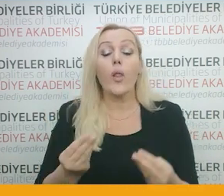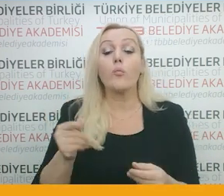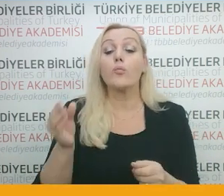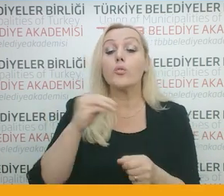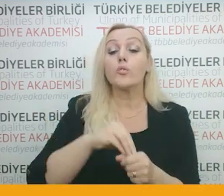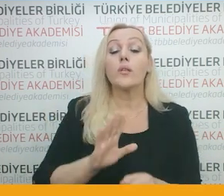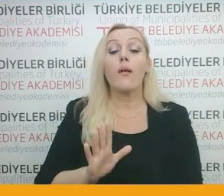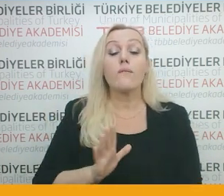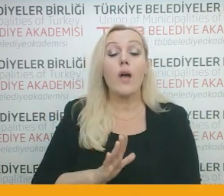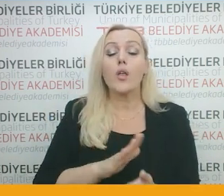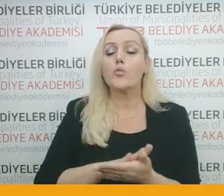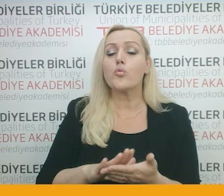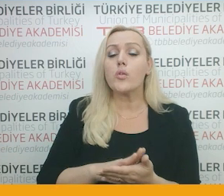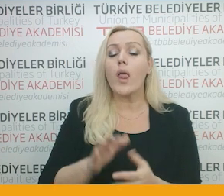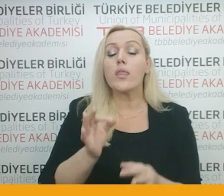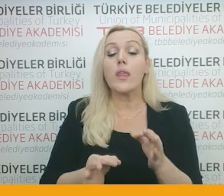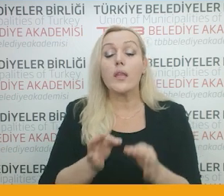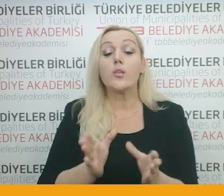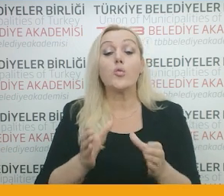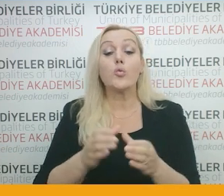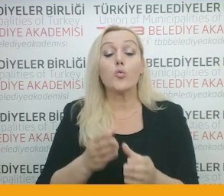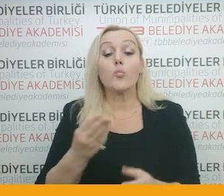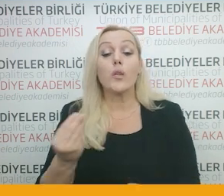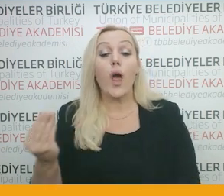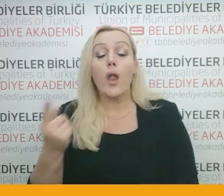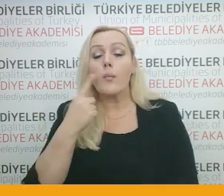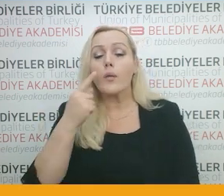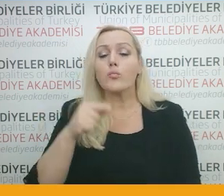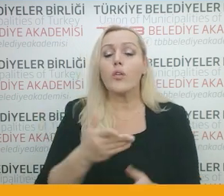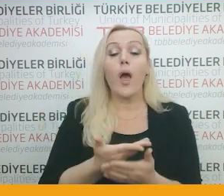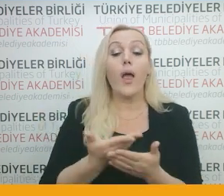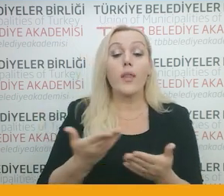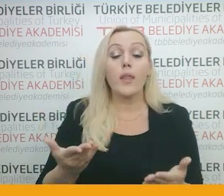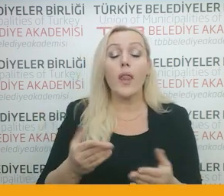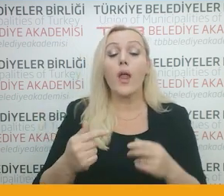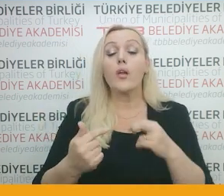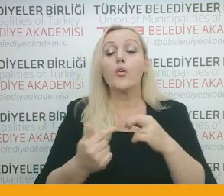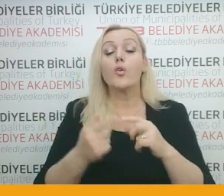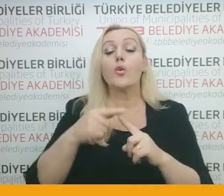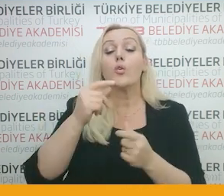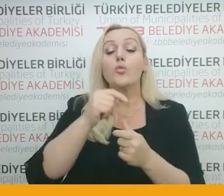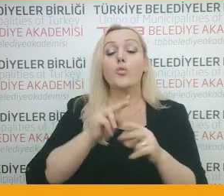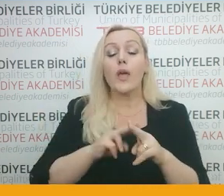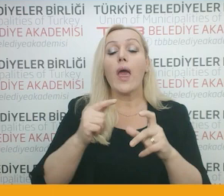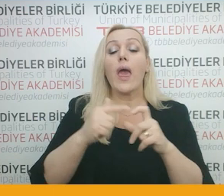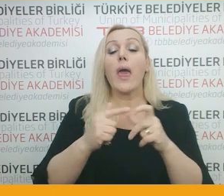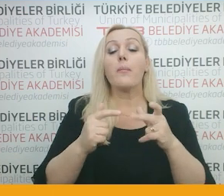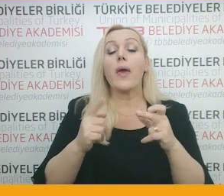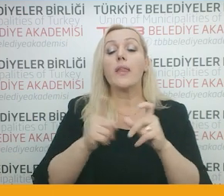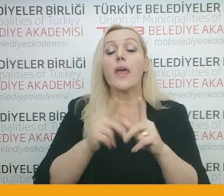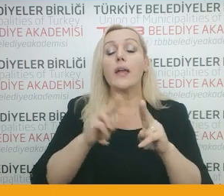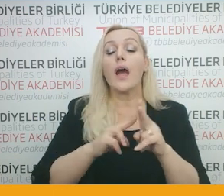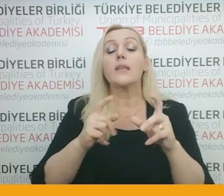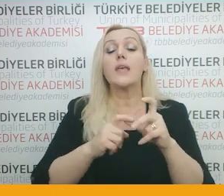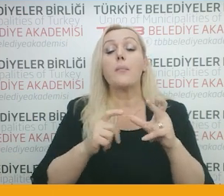bulunuyor. Düzenleyici ve denetleyici kurumlara baktığımız zaman arkadaşlar neler bunlar? RTÜK gibi, EPDK gibi,